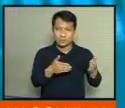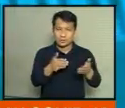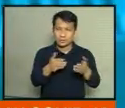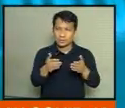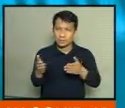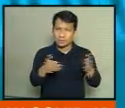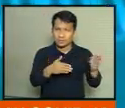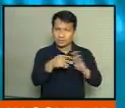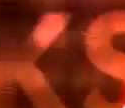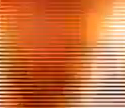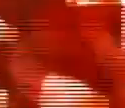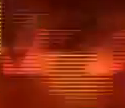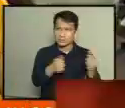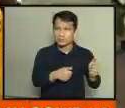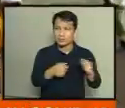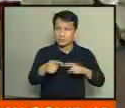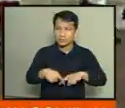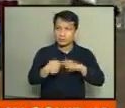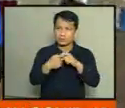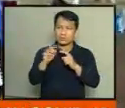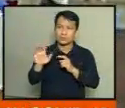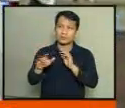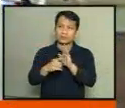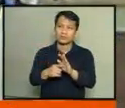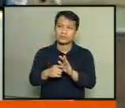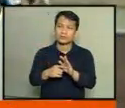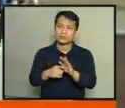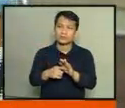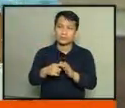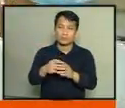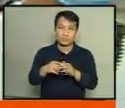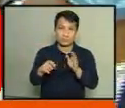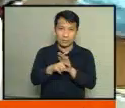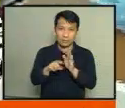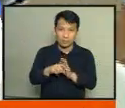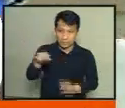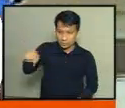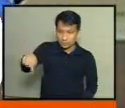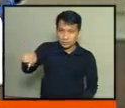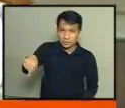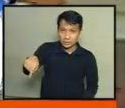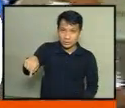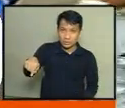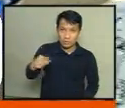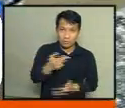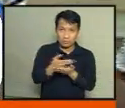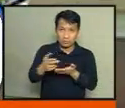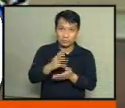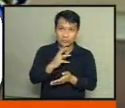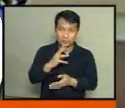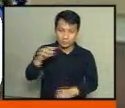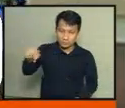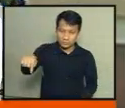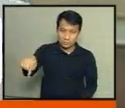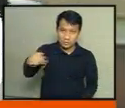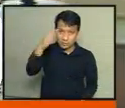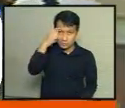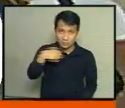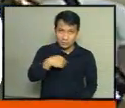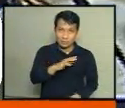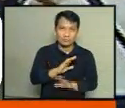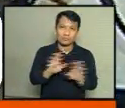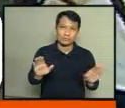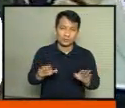COVID-19. Pinasuspindi ang pagsawsaw ng kamay sa holy water sa entrance ng mga simbahan. Nagpalagay rin